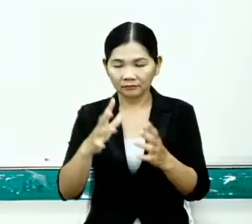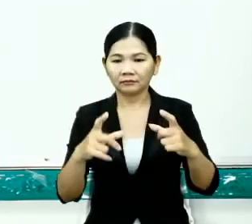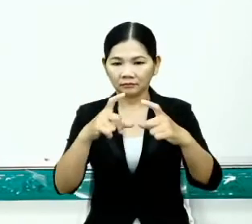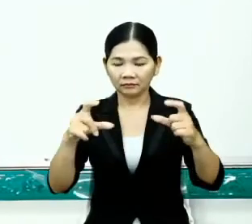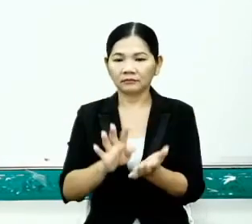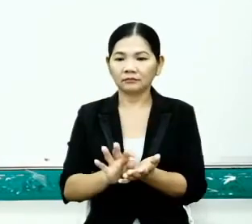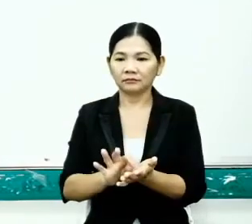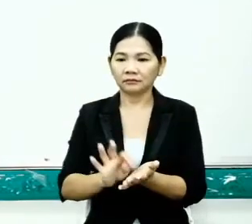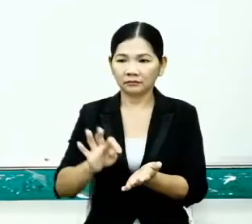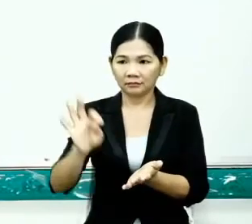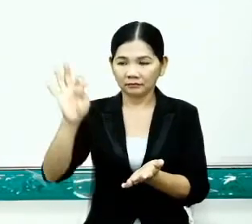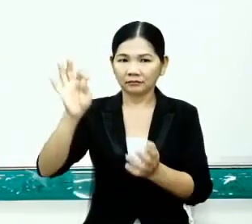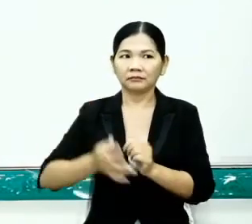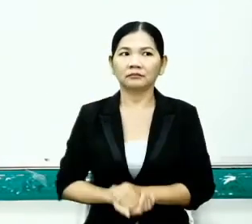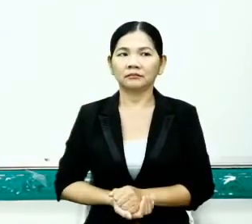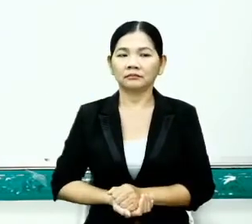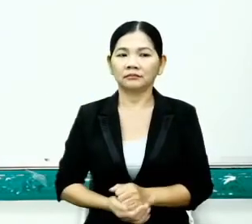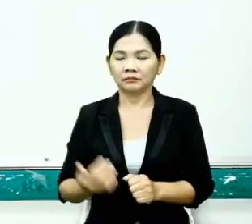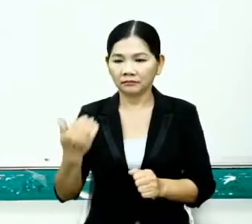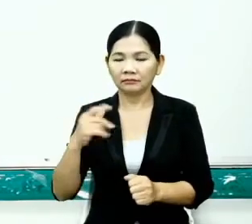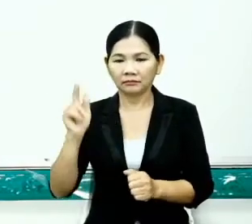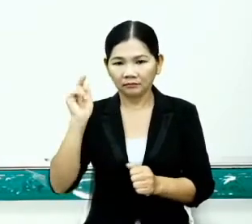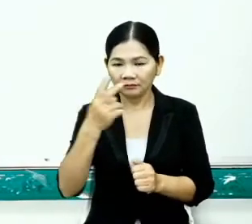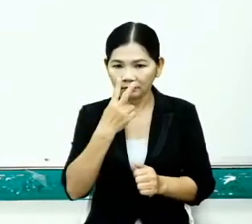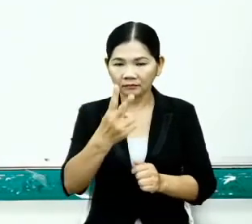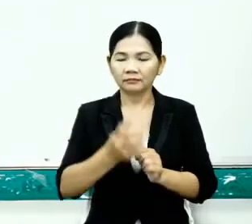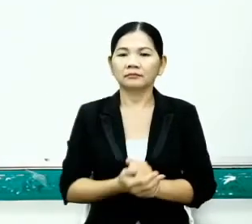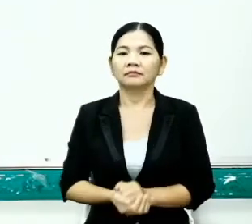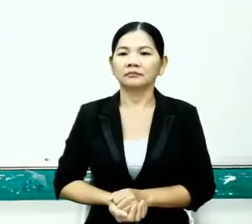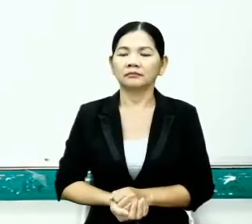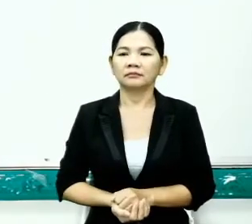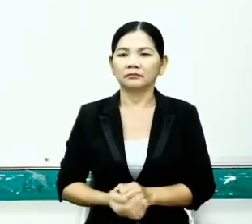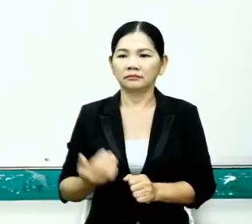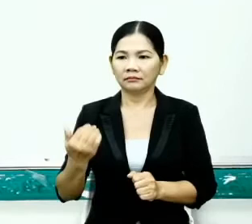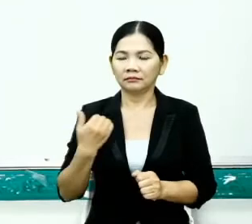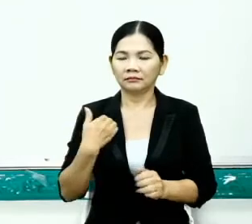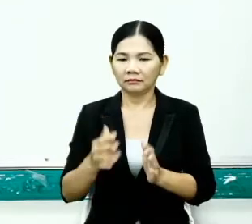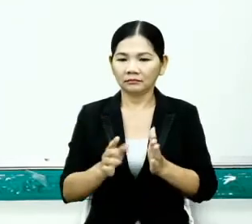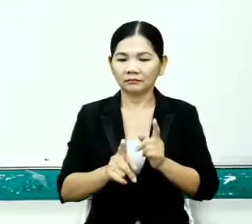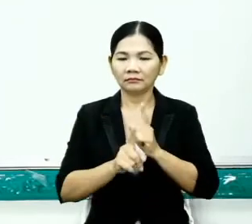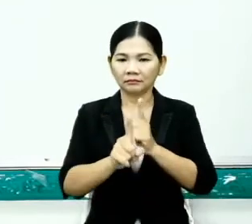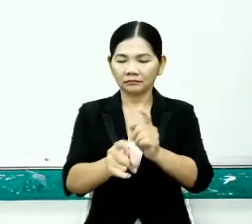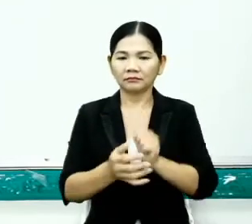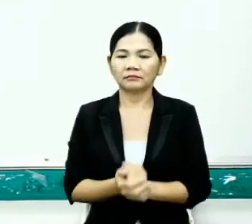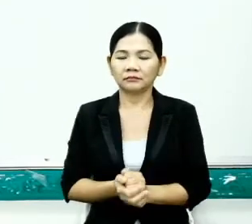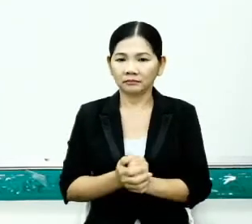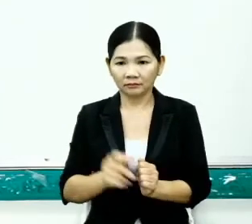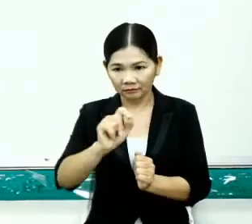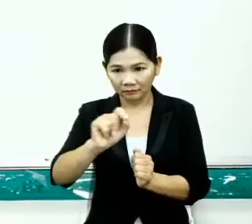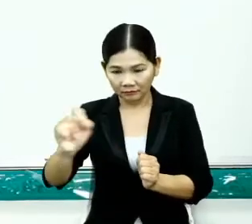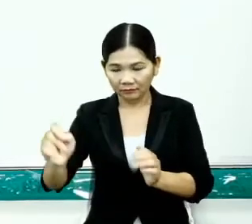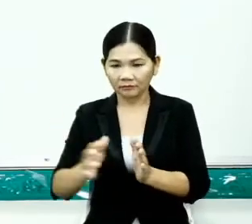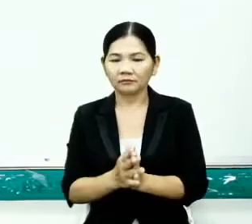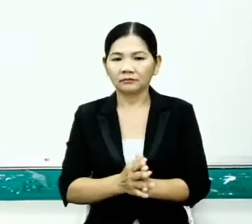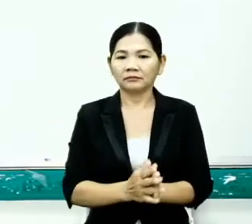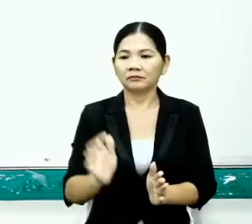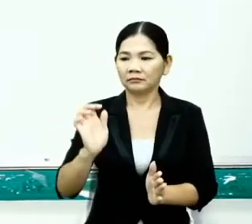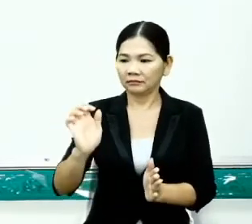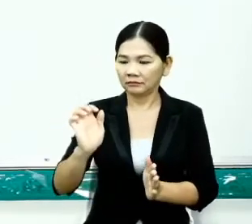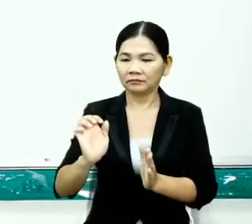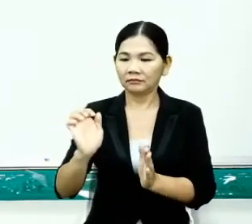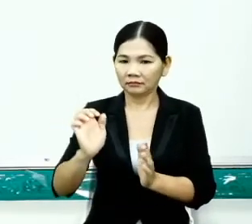ដែលមានភ្ជាប់ជាមួយនឹងចានឹងរូបចាបឥឡូវនេះអ្នកគ្រូនឹងនាំកូនកូនទៅចេះសរសេរអក្សរច